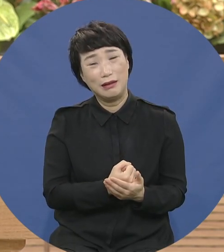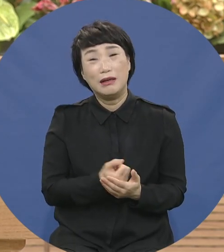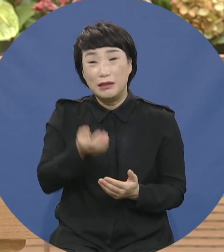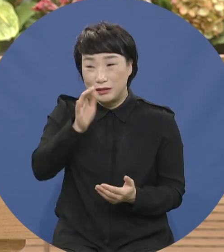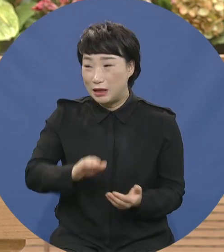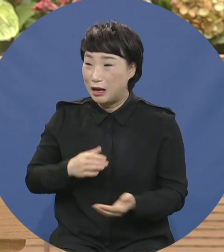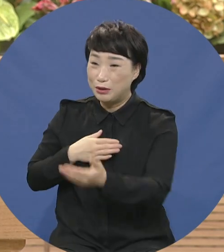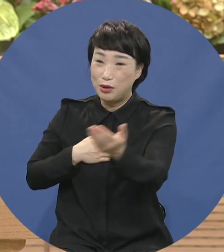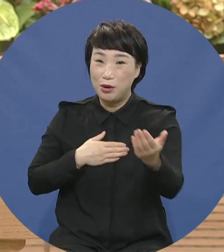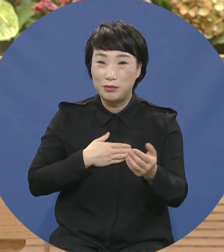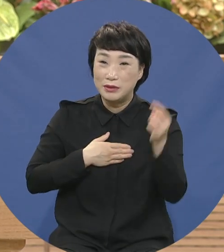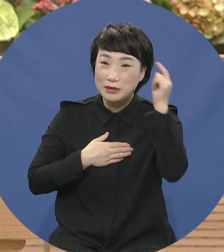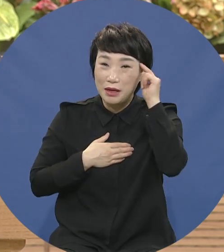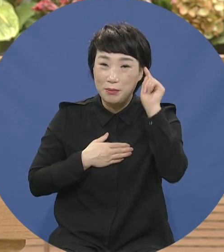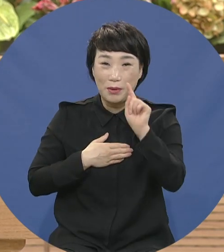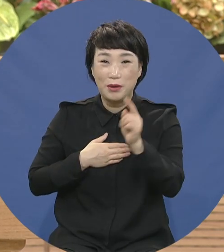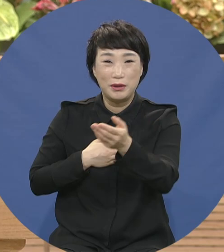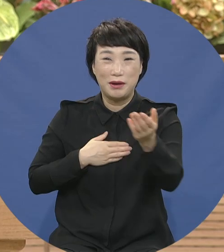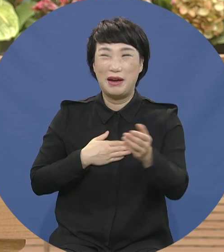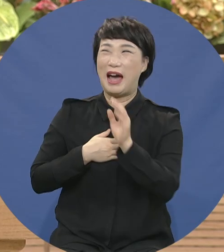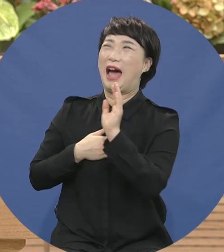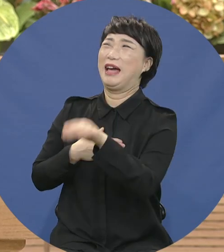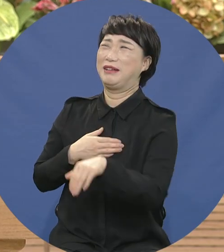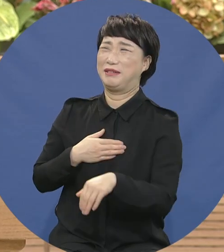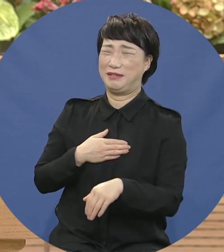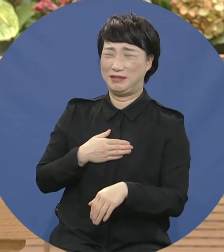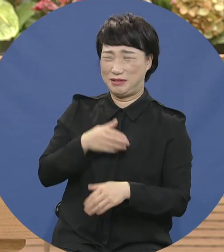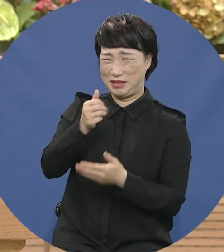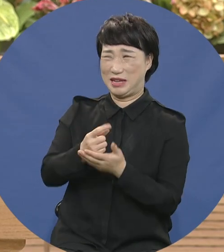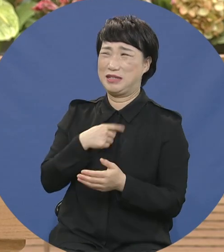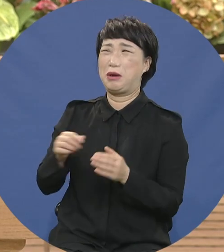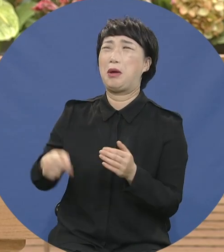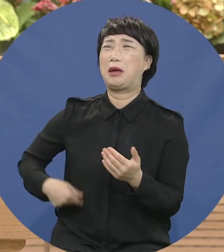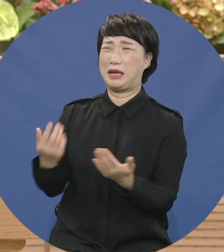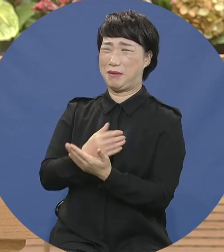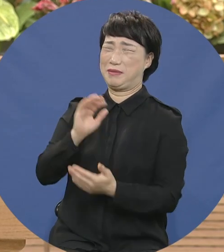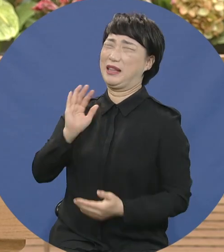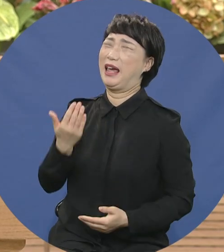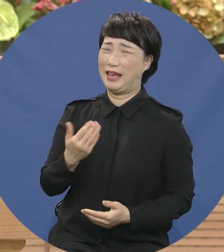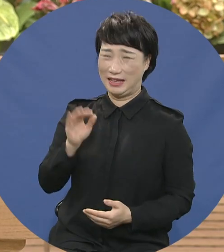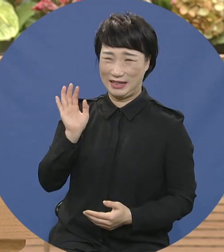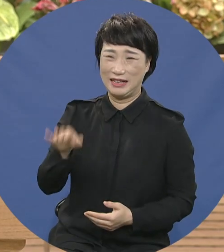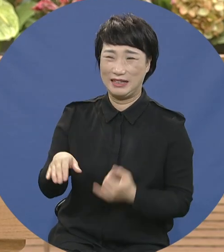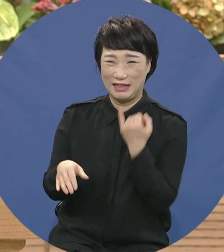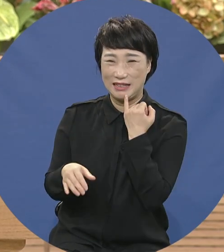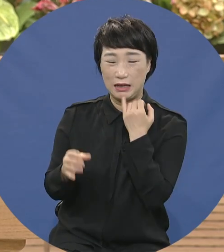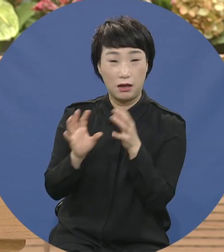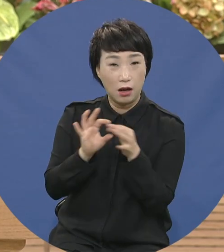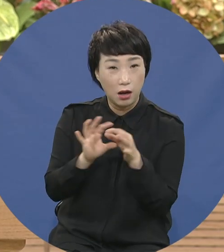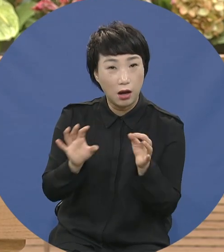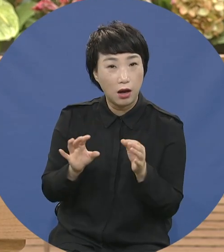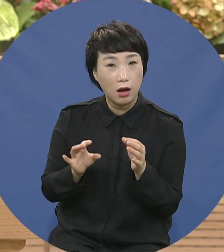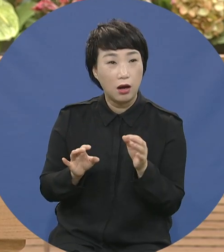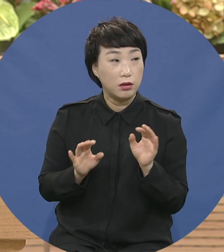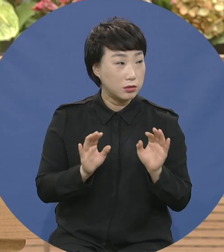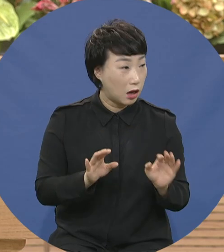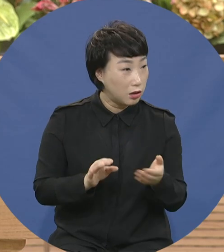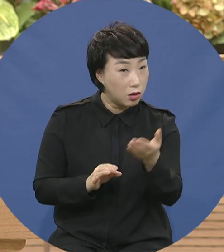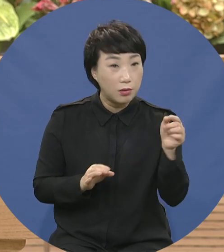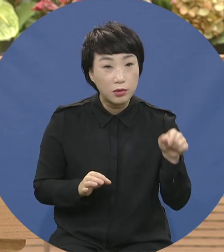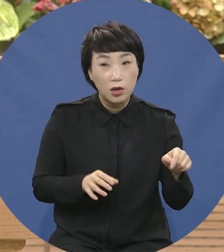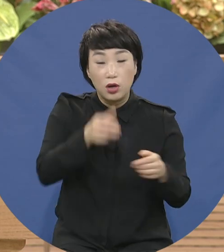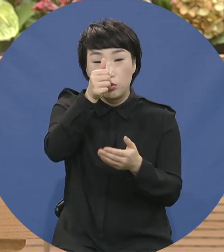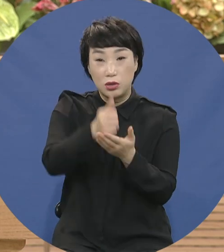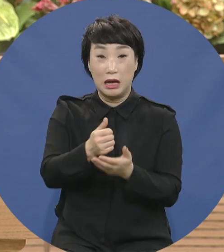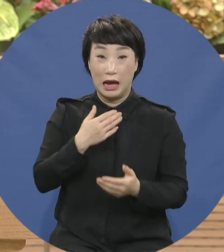그러나 사람들은 아이고 뭐까짓 거 죄 짓고 또 회개하면 되지 뭐. 그것도 죄를